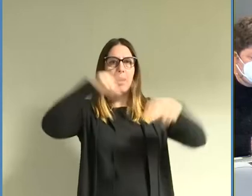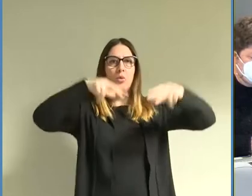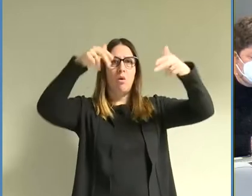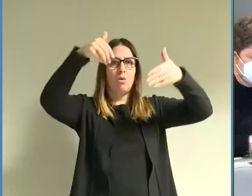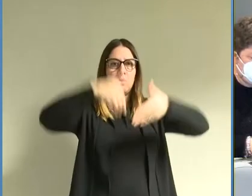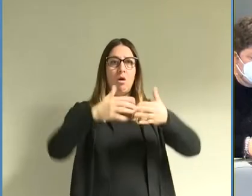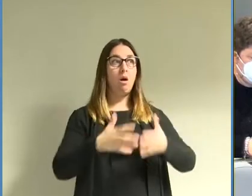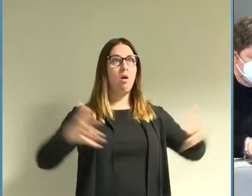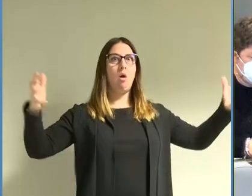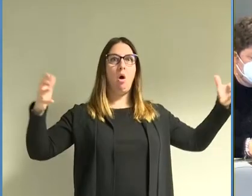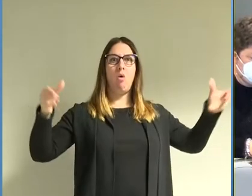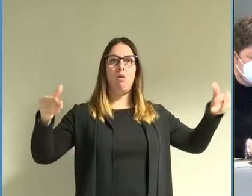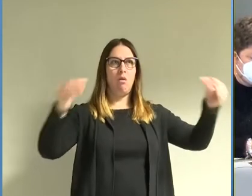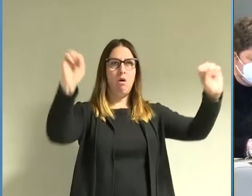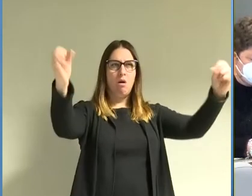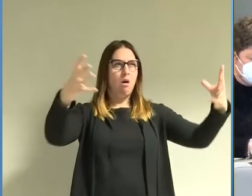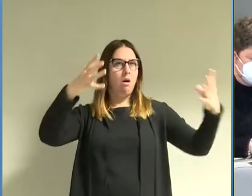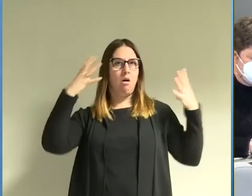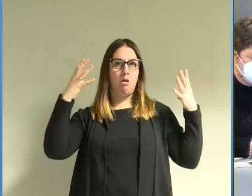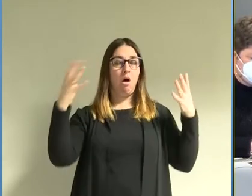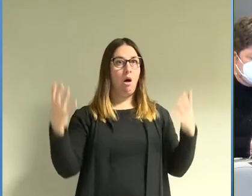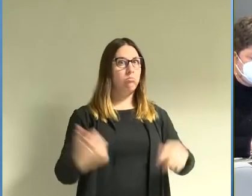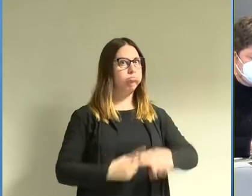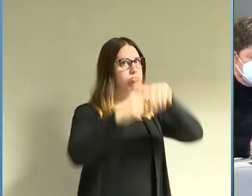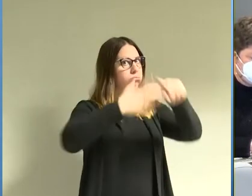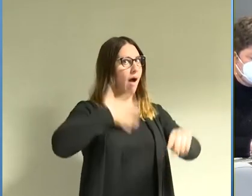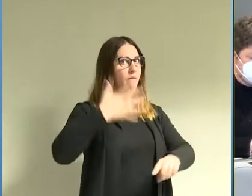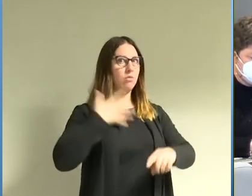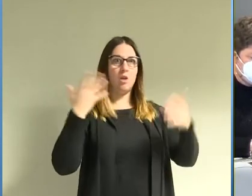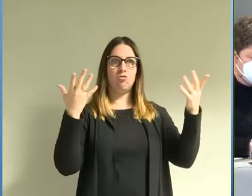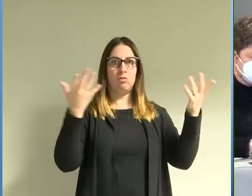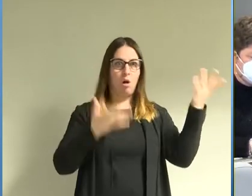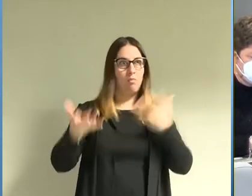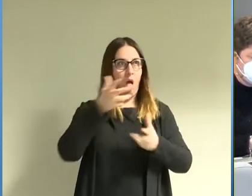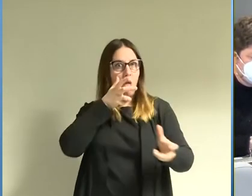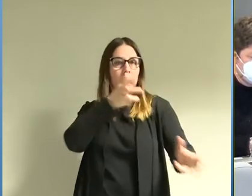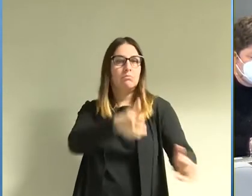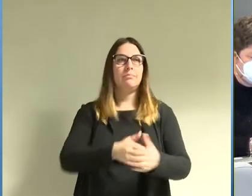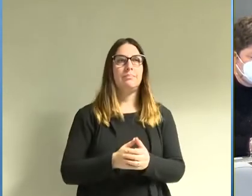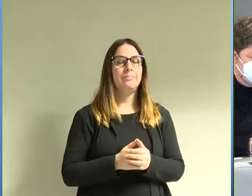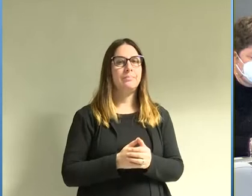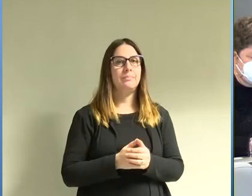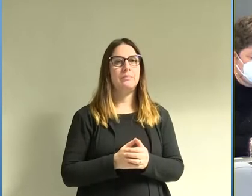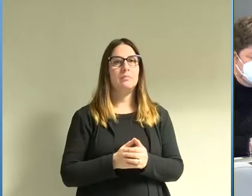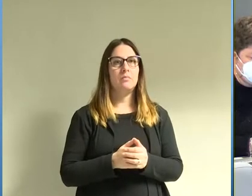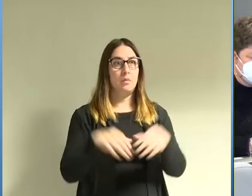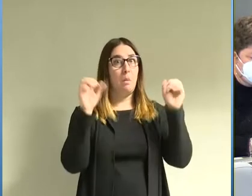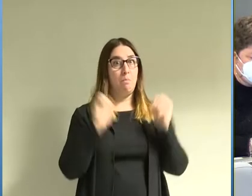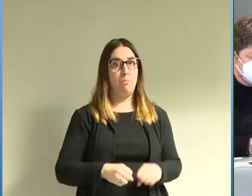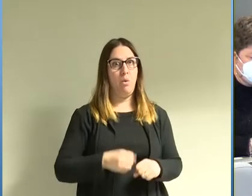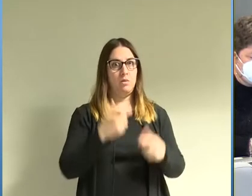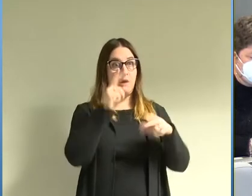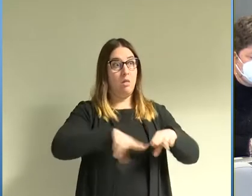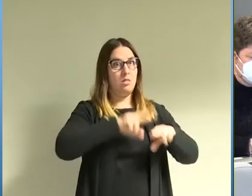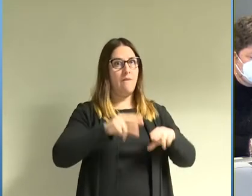spacieux et lumineux ce qui est un atout singulier pour le quartier ils peuvent donc peser lourd dans les finances des